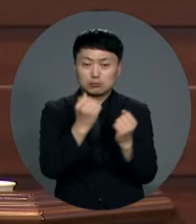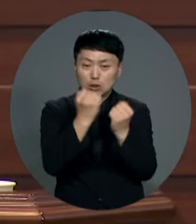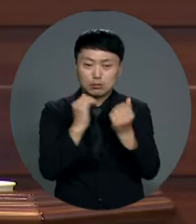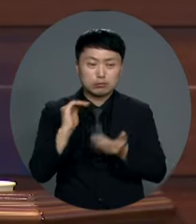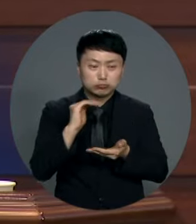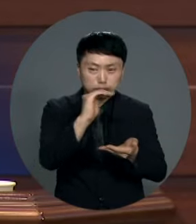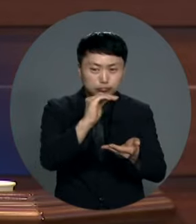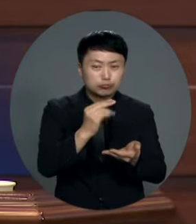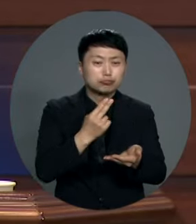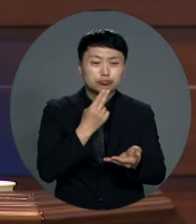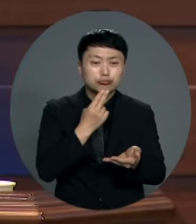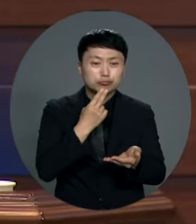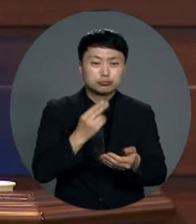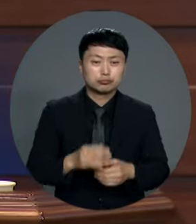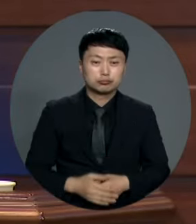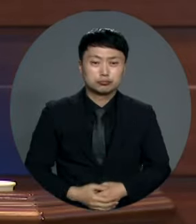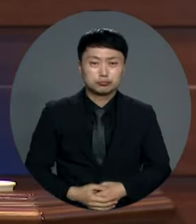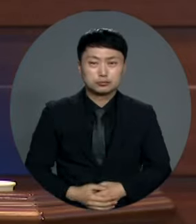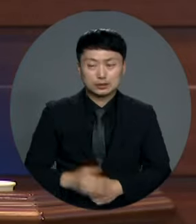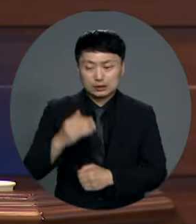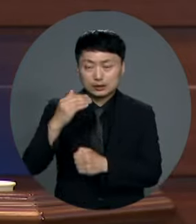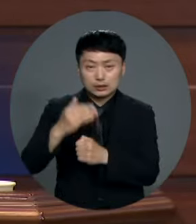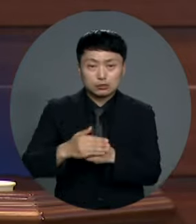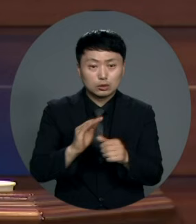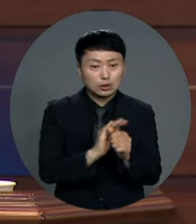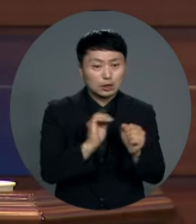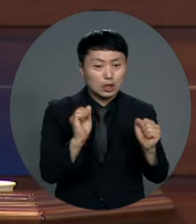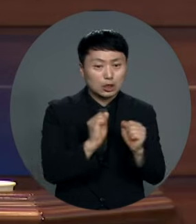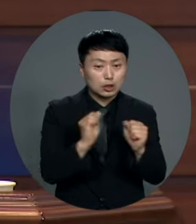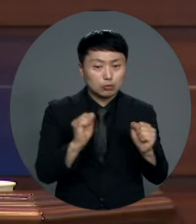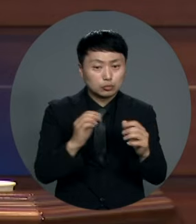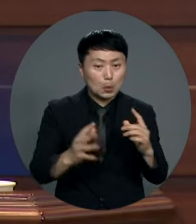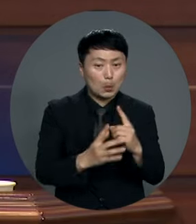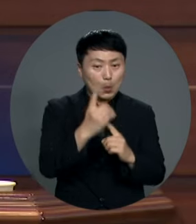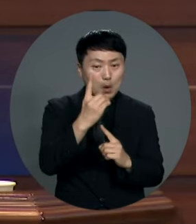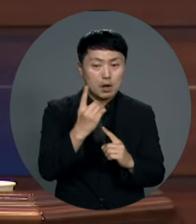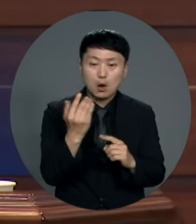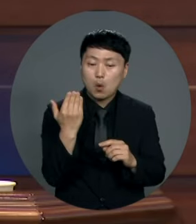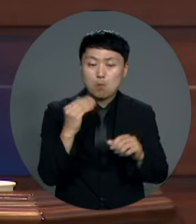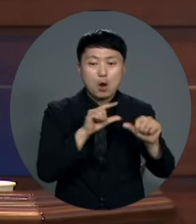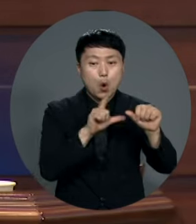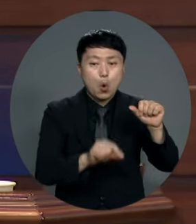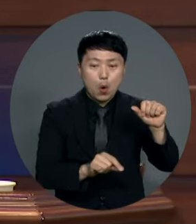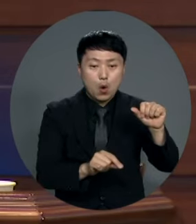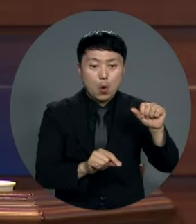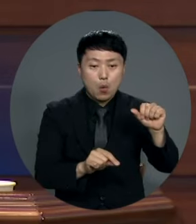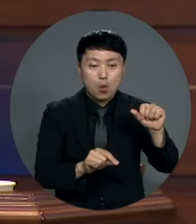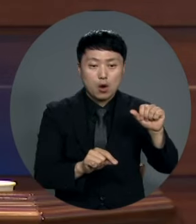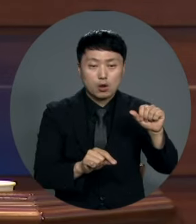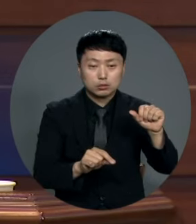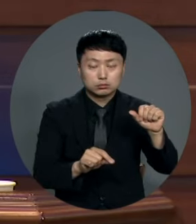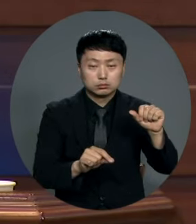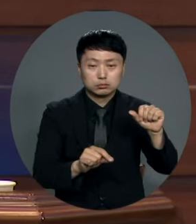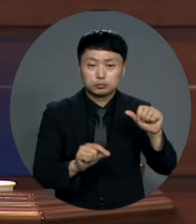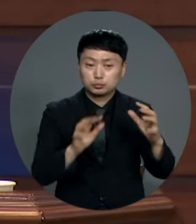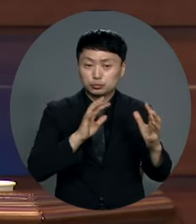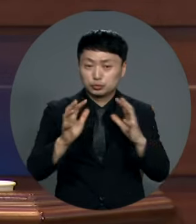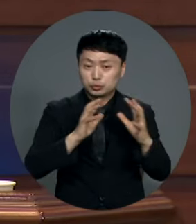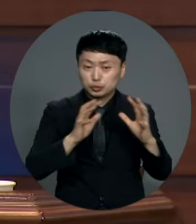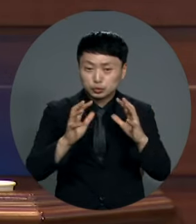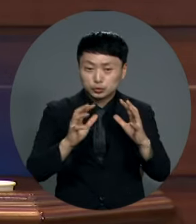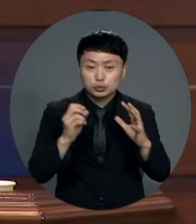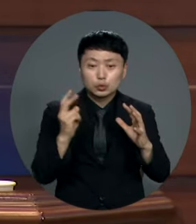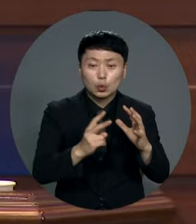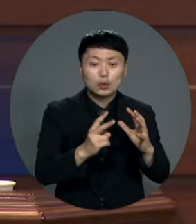양단체 장관 통합의 의지를 확인한 지난달 중순 이후 통합 일정을 공식화한 지금까지 그 어디에서도 도민